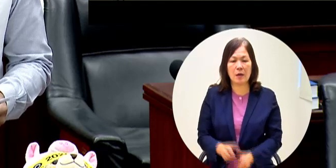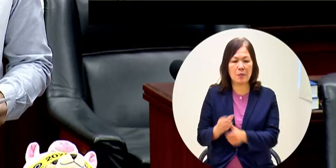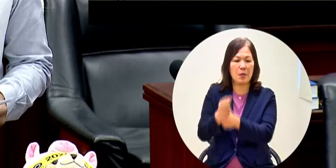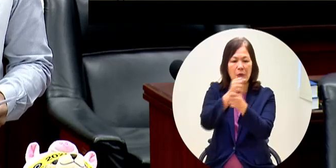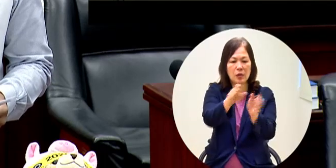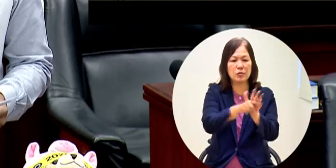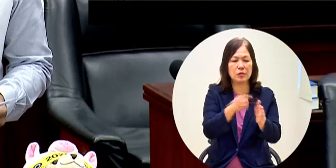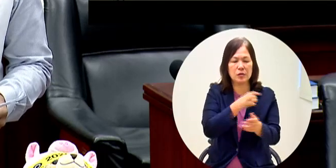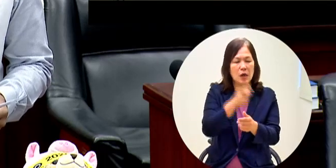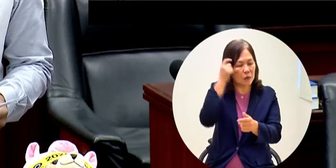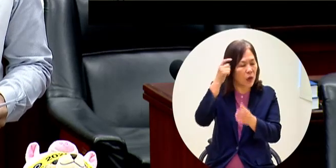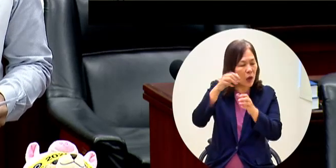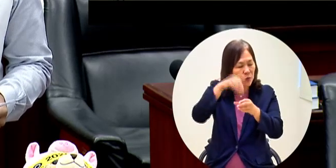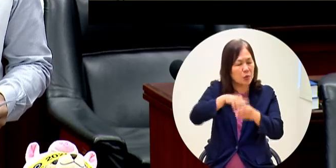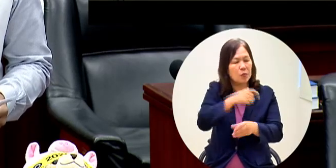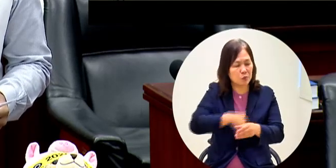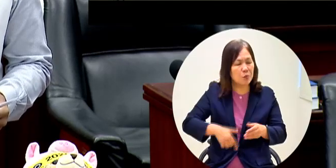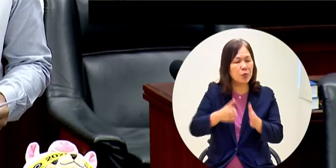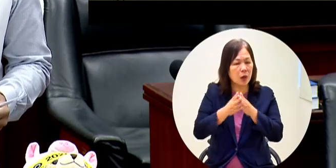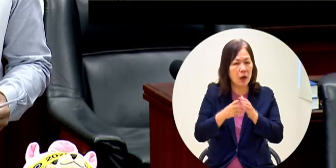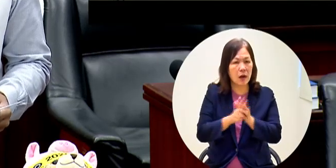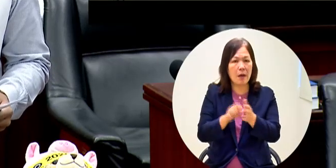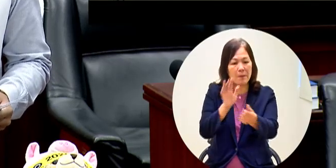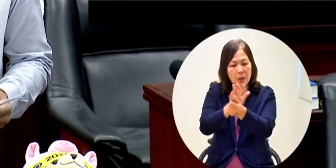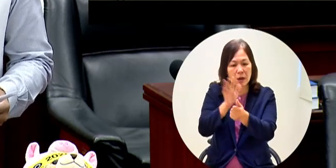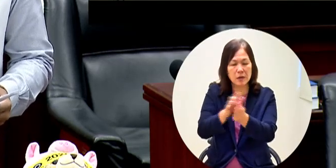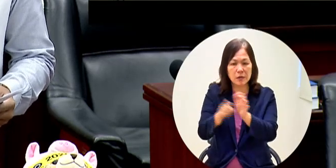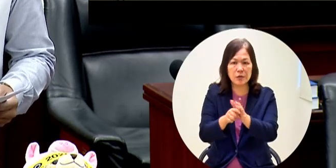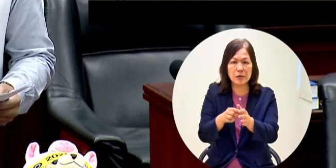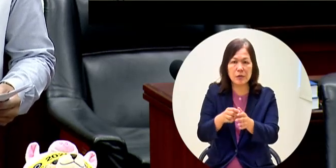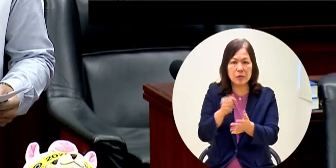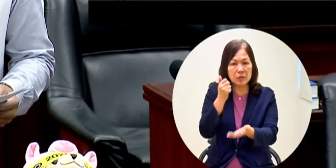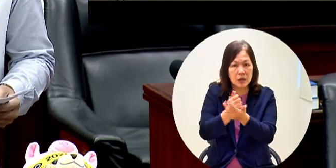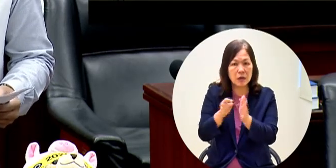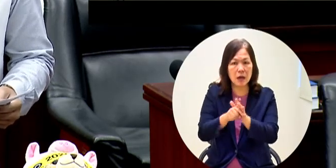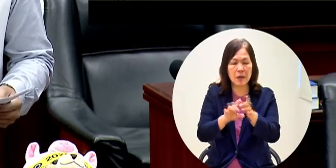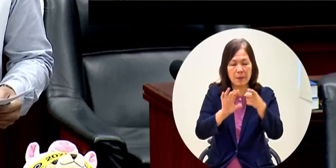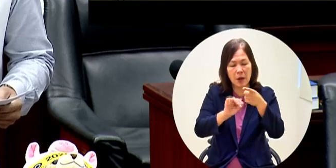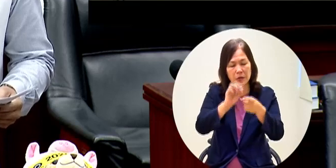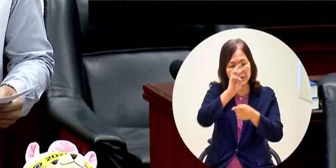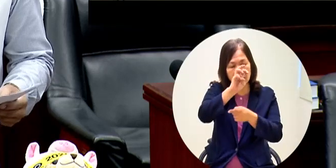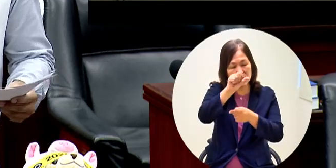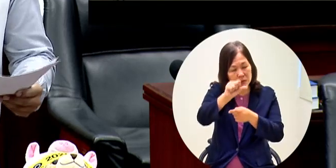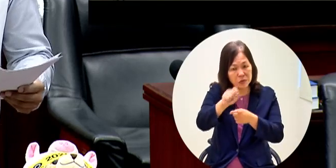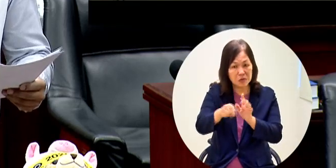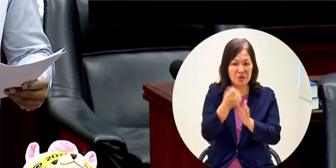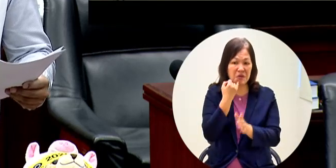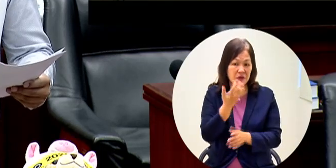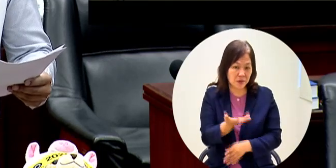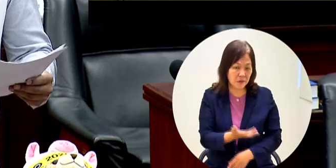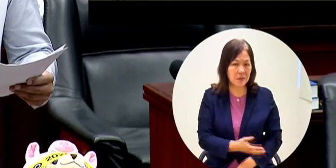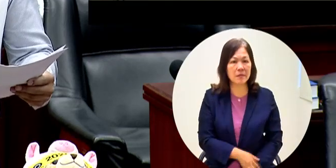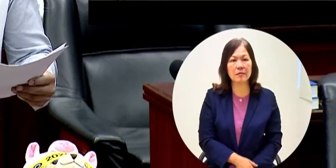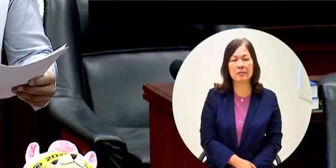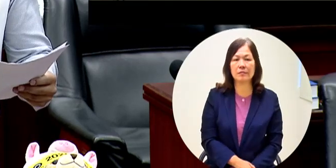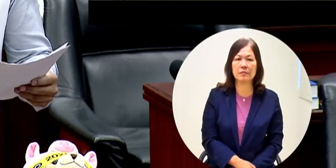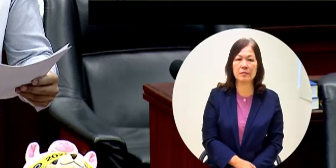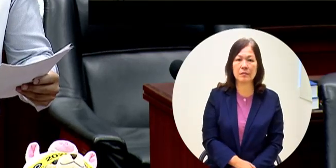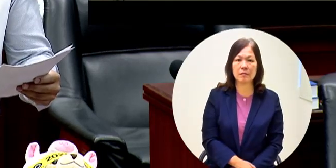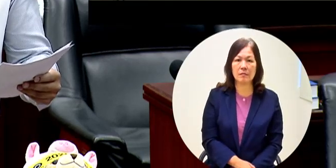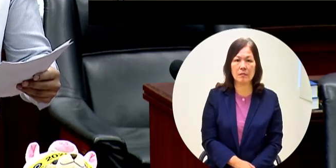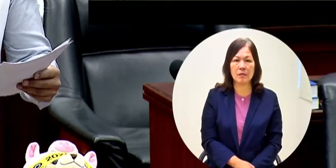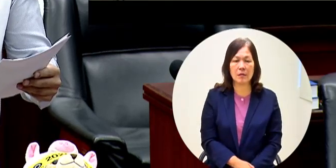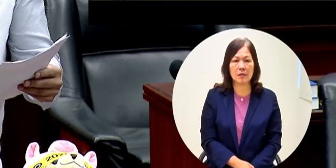啊，要选举用的，伊带你摕这个35.96%，这个票数来看一下。市